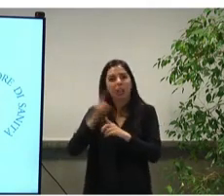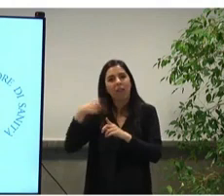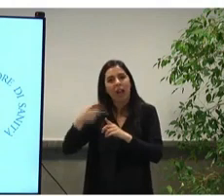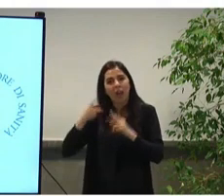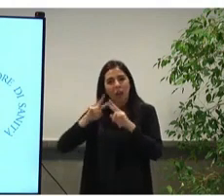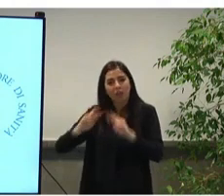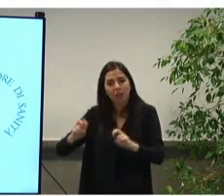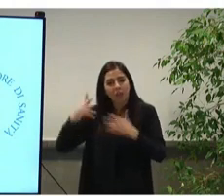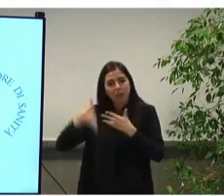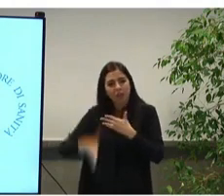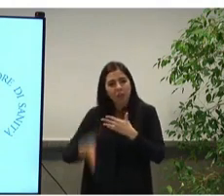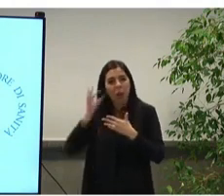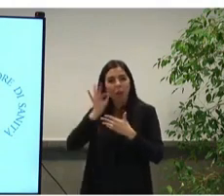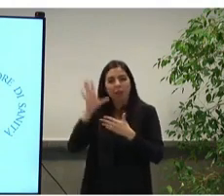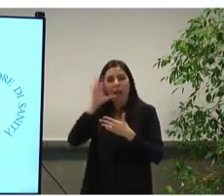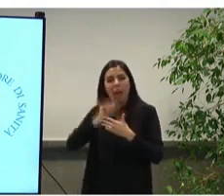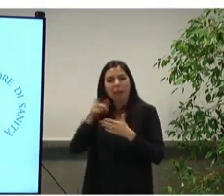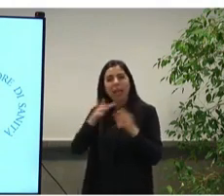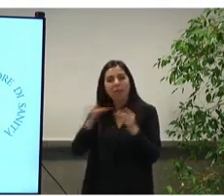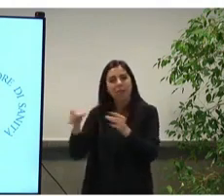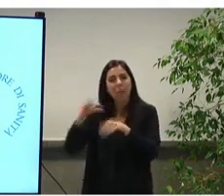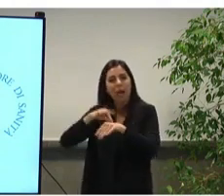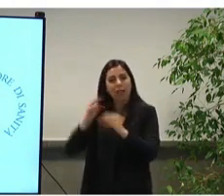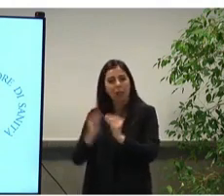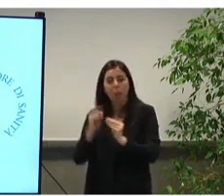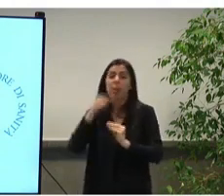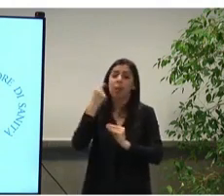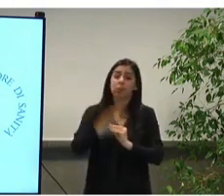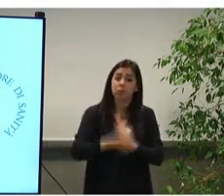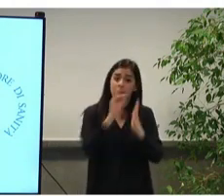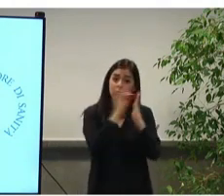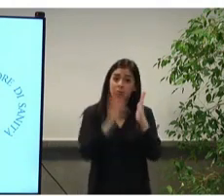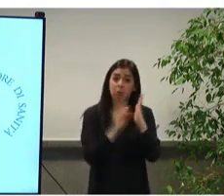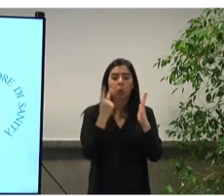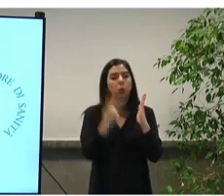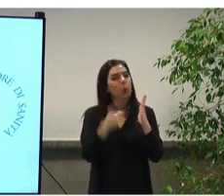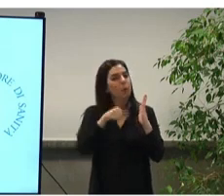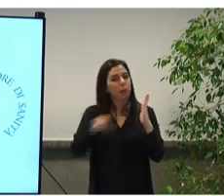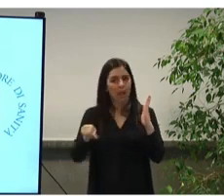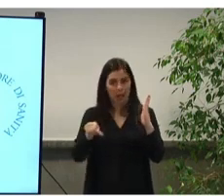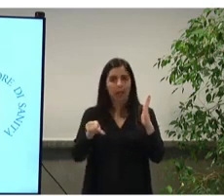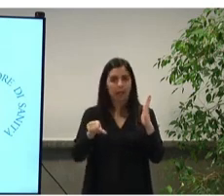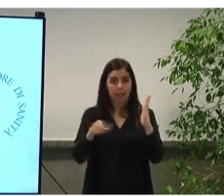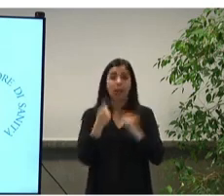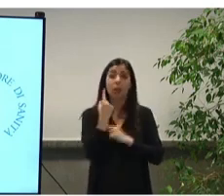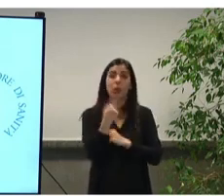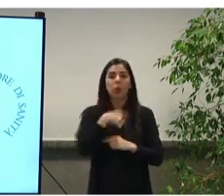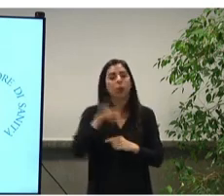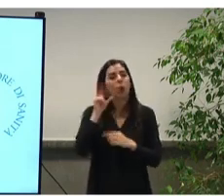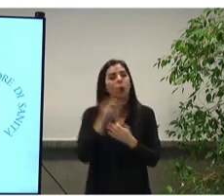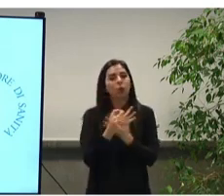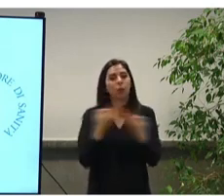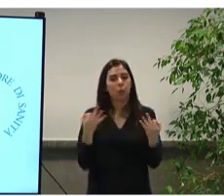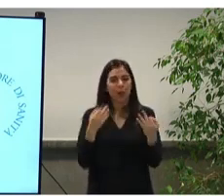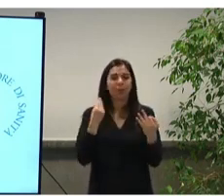per comprendere la diffusione di una malattia, ma questi due che ho messo in questa slide sono i due parametri chiave. Uno è quello che ormai conosciamo tutti ed è